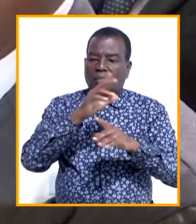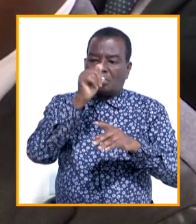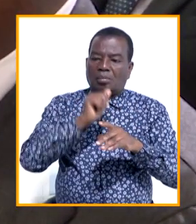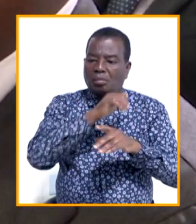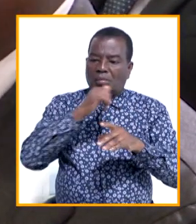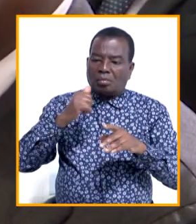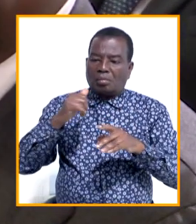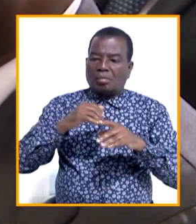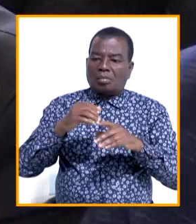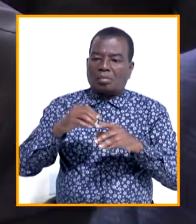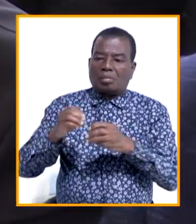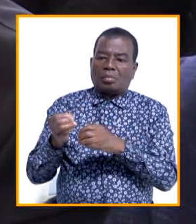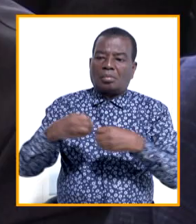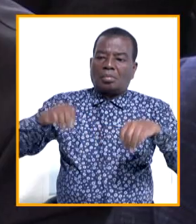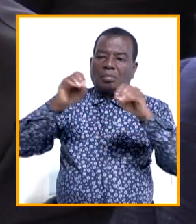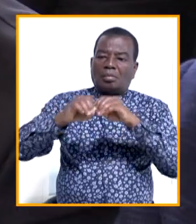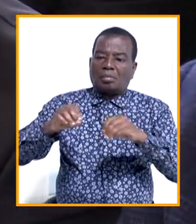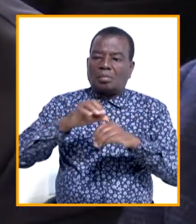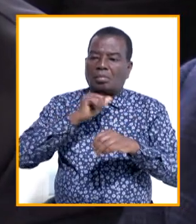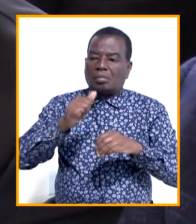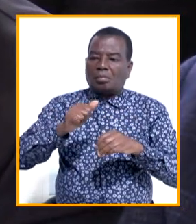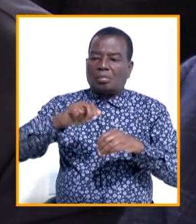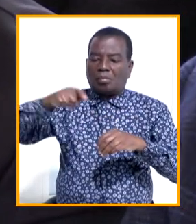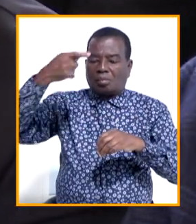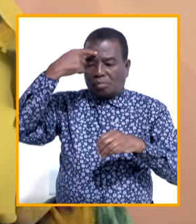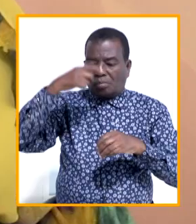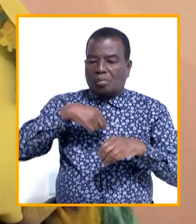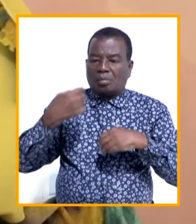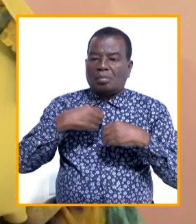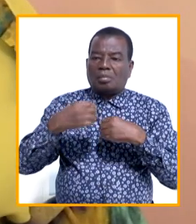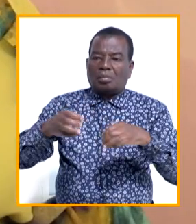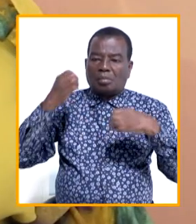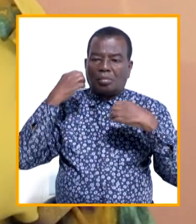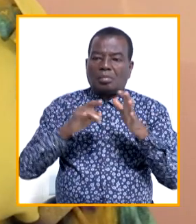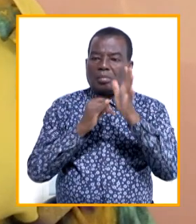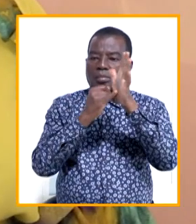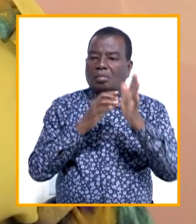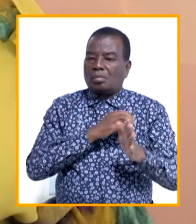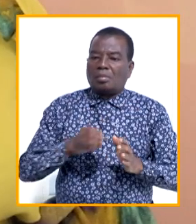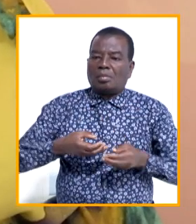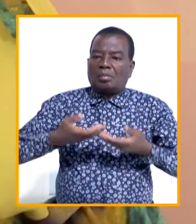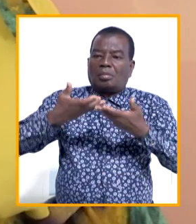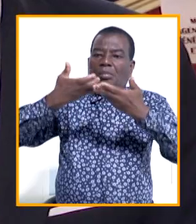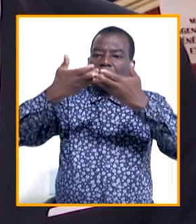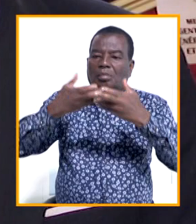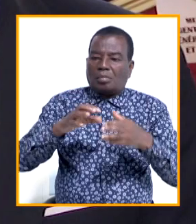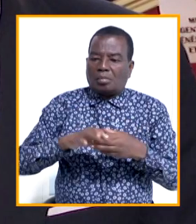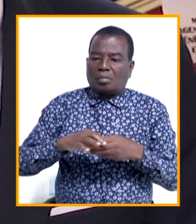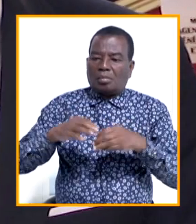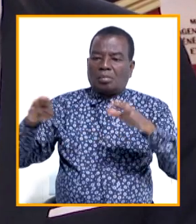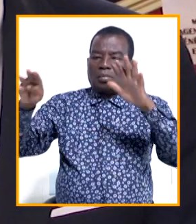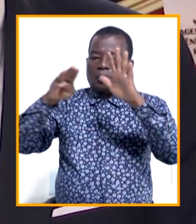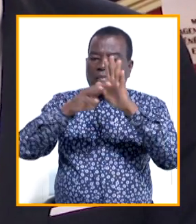des organisations non gouvernementales des organisations sociales qui ont été distingué et élevés au rang de